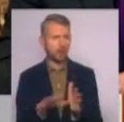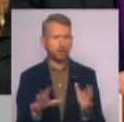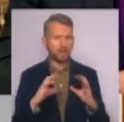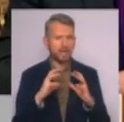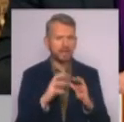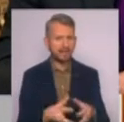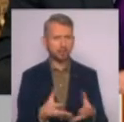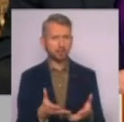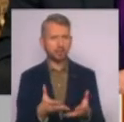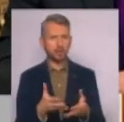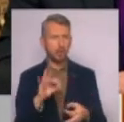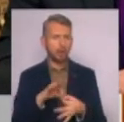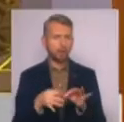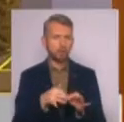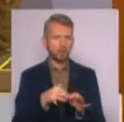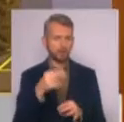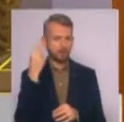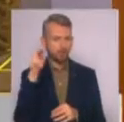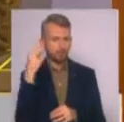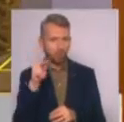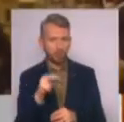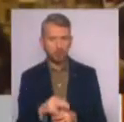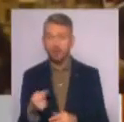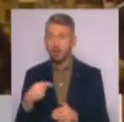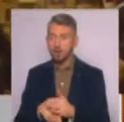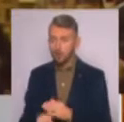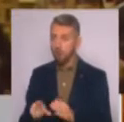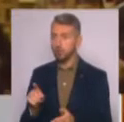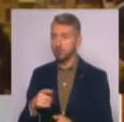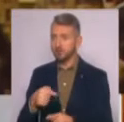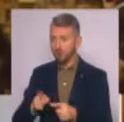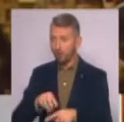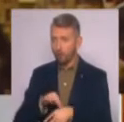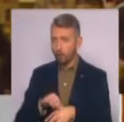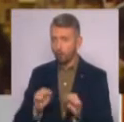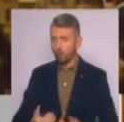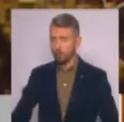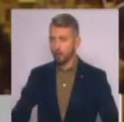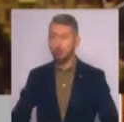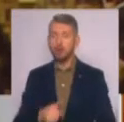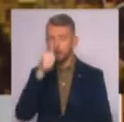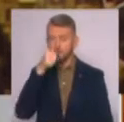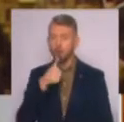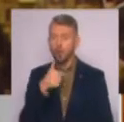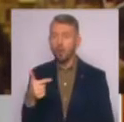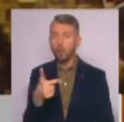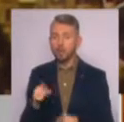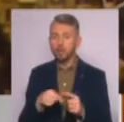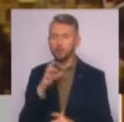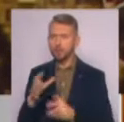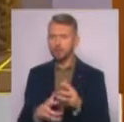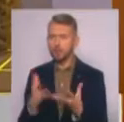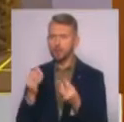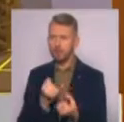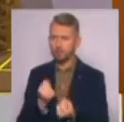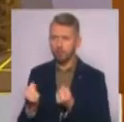світу, олімпійські чемпіони, тобто теж. Тобто з астмою можна жити. Да, да. Юрій Іванович, в грудні теж Міжнародний день боротьби з астмою. Да. Я думаю, ви